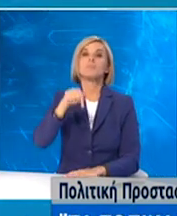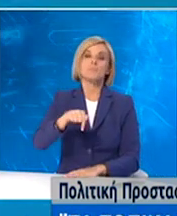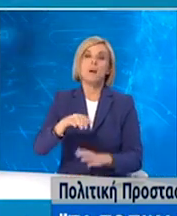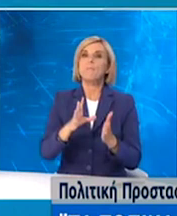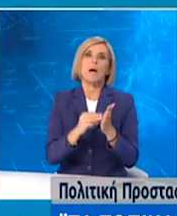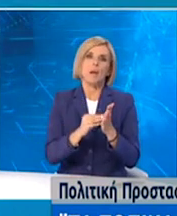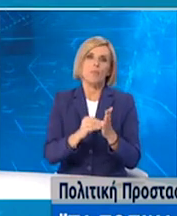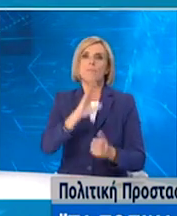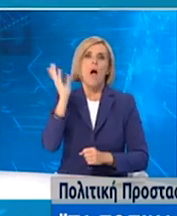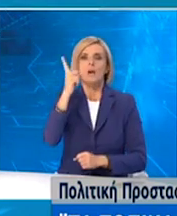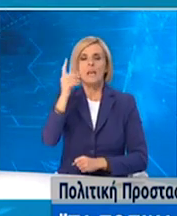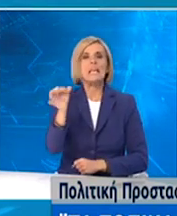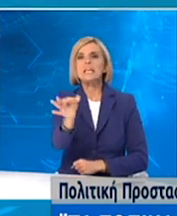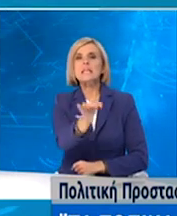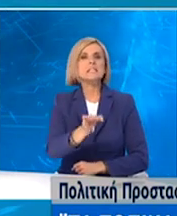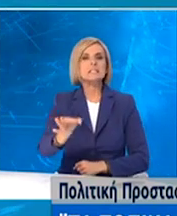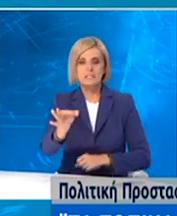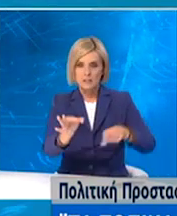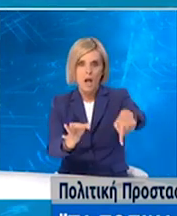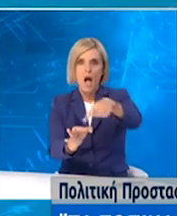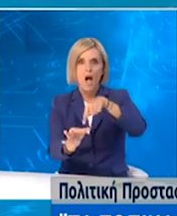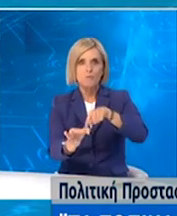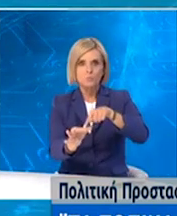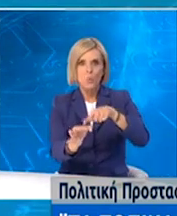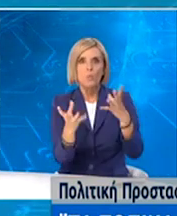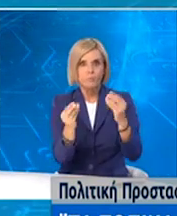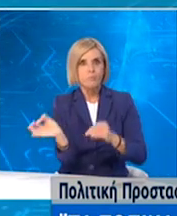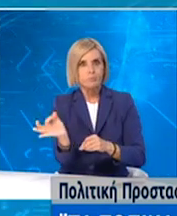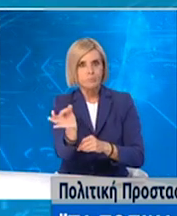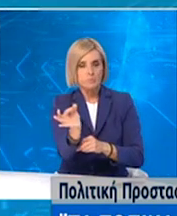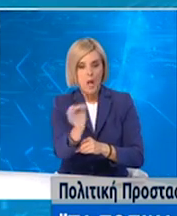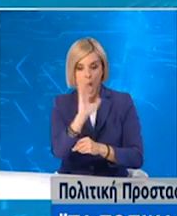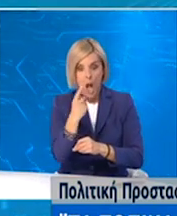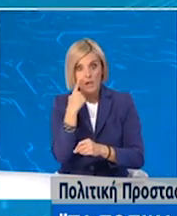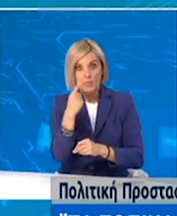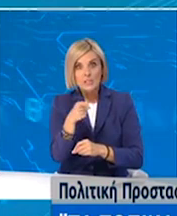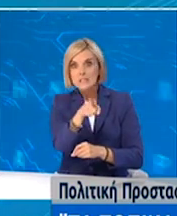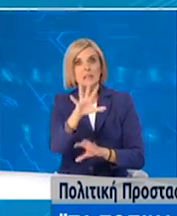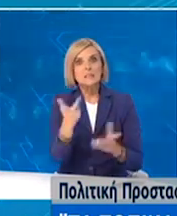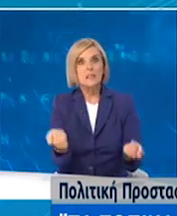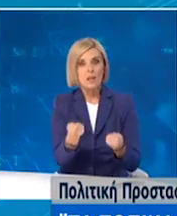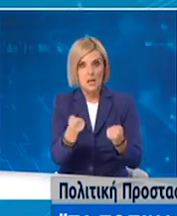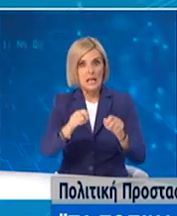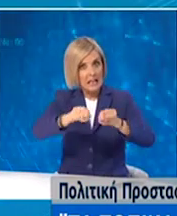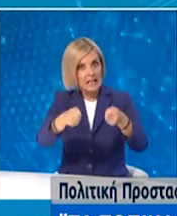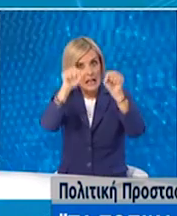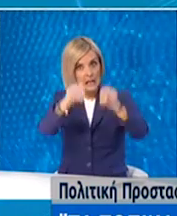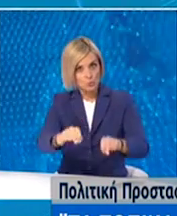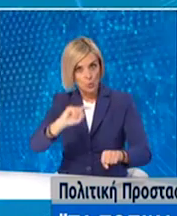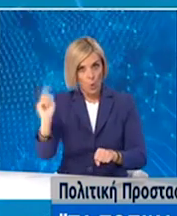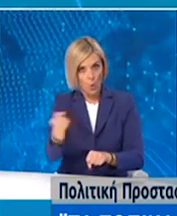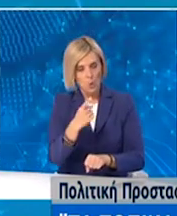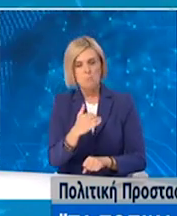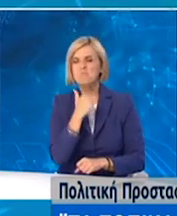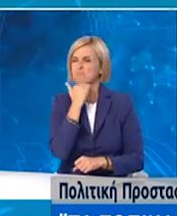νησί τοπικό, το οποίο εν μέσω τουριστικής περιόδου μπορεί να παρατηρηθούν αυξημένα κρούσματα? Δεν νομίζω ότι θα προκύψει